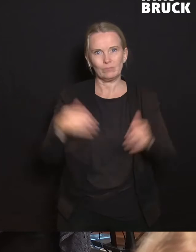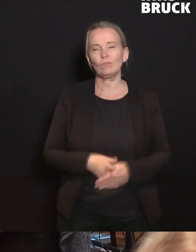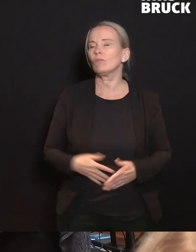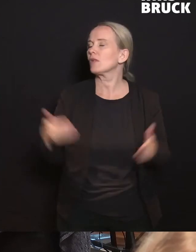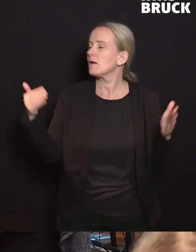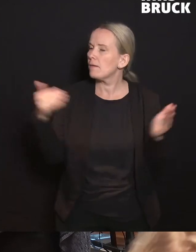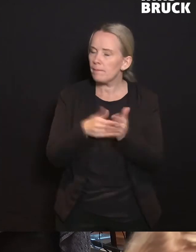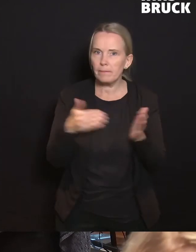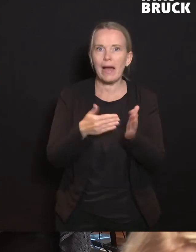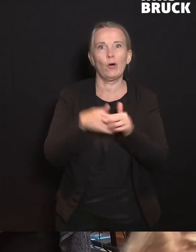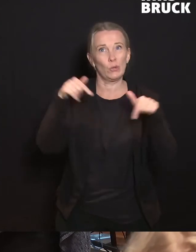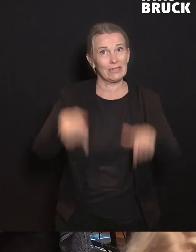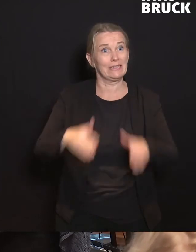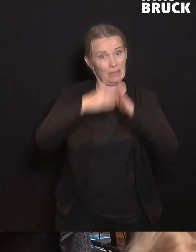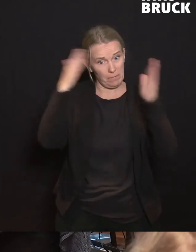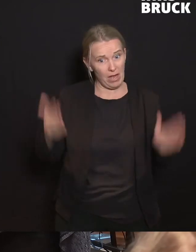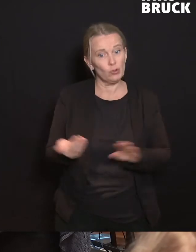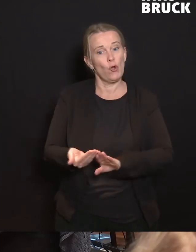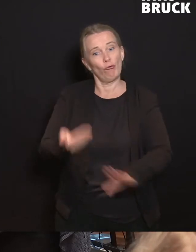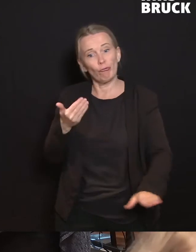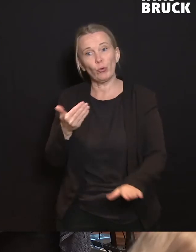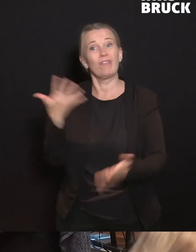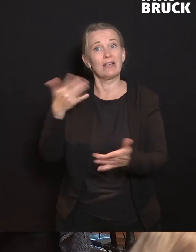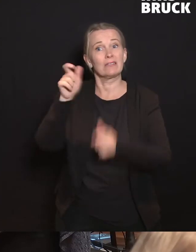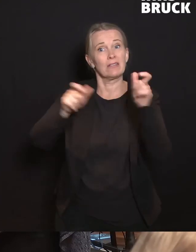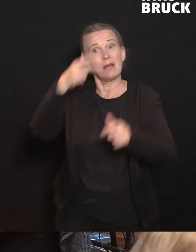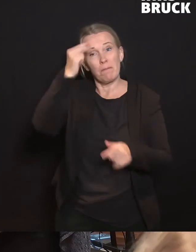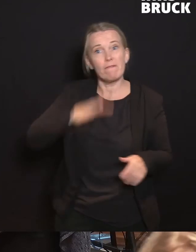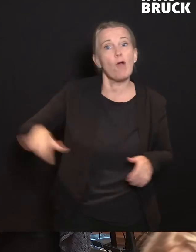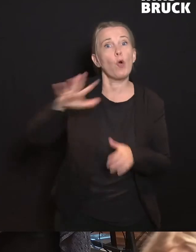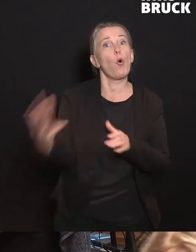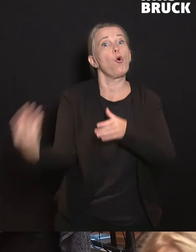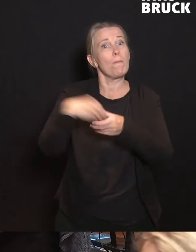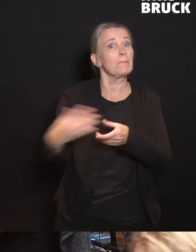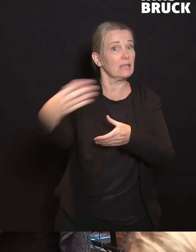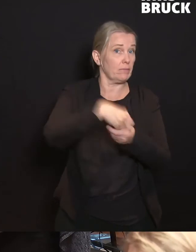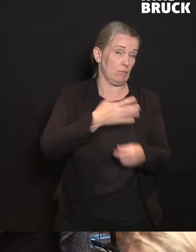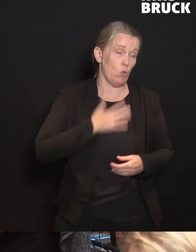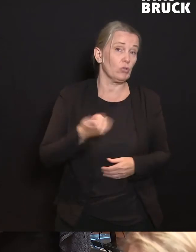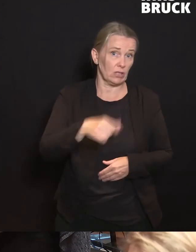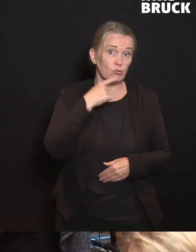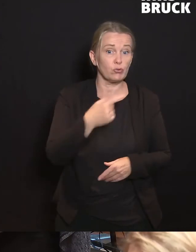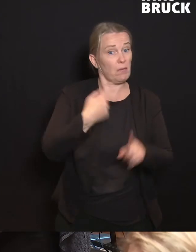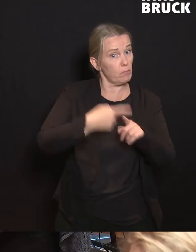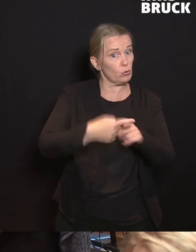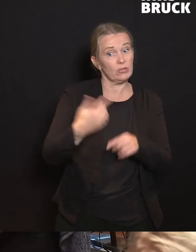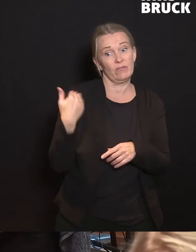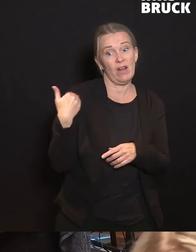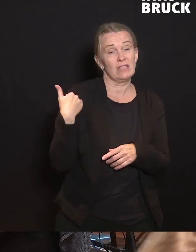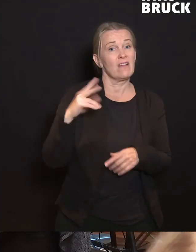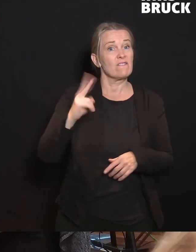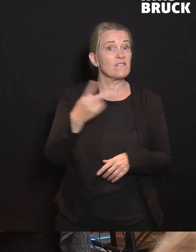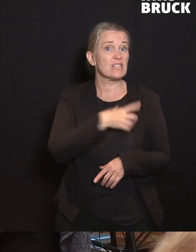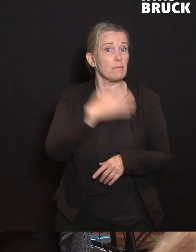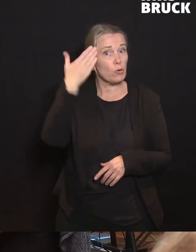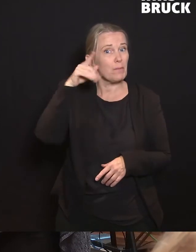Es braucht in diesem Haus eine frühzeitige Einbindung der Leute. Ich möchte da positiv erwähnen, die letzten Gespräche der Frau Vizebürgermeisterin in